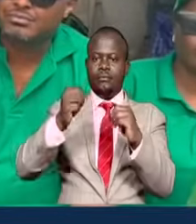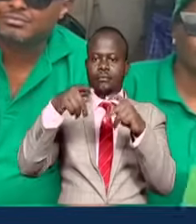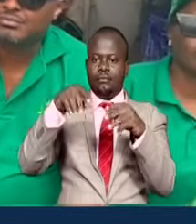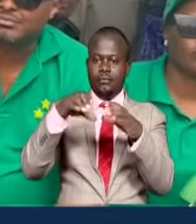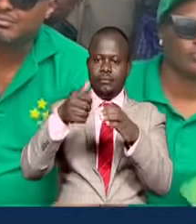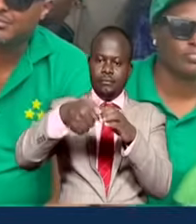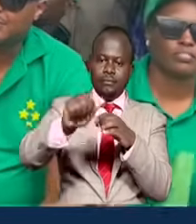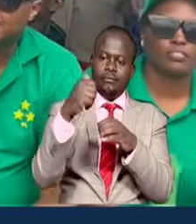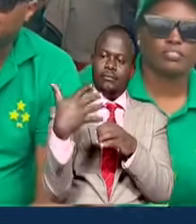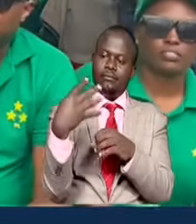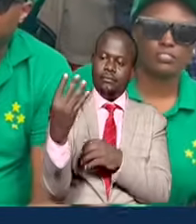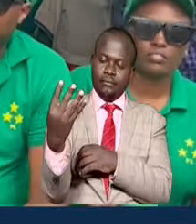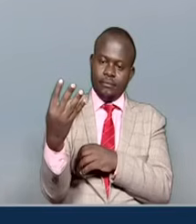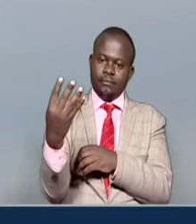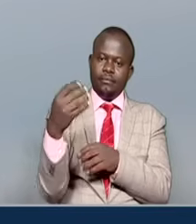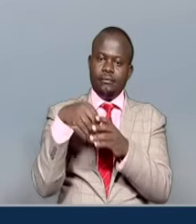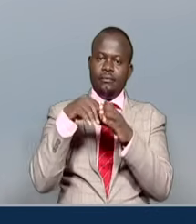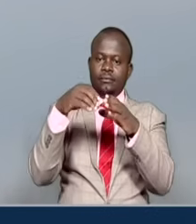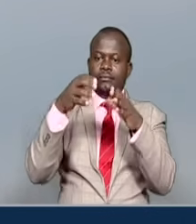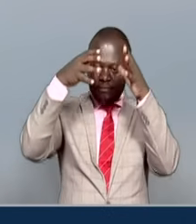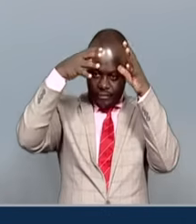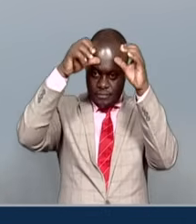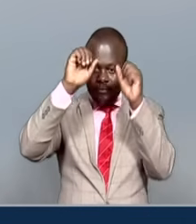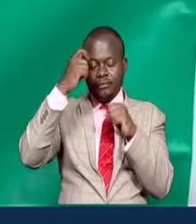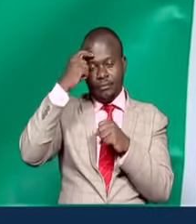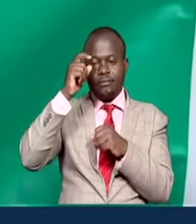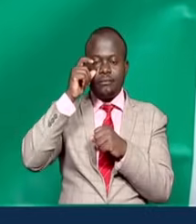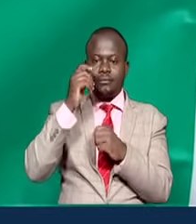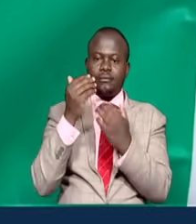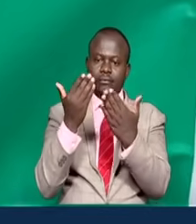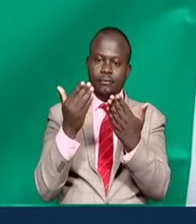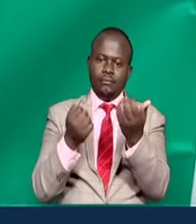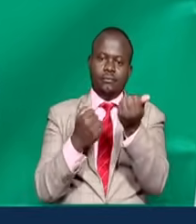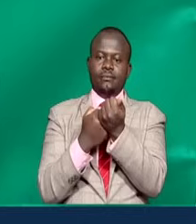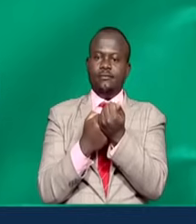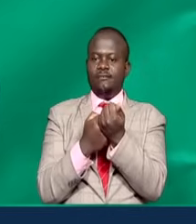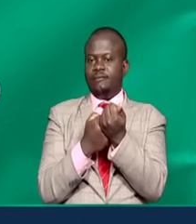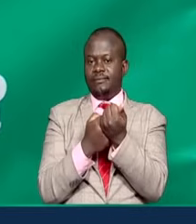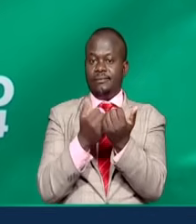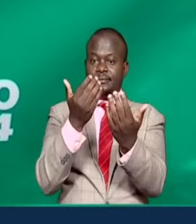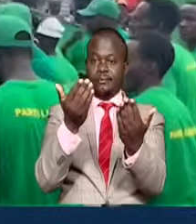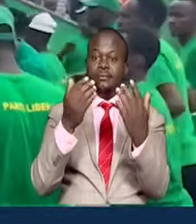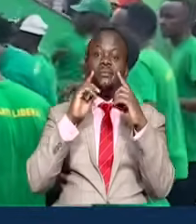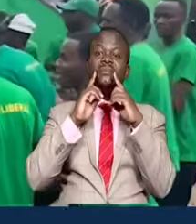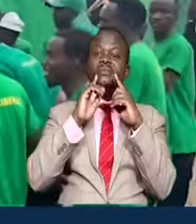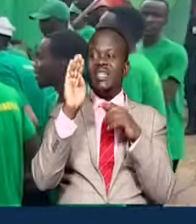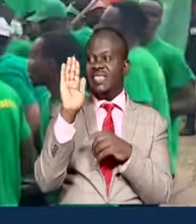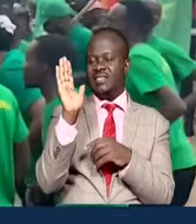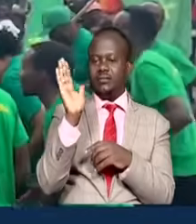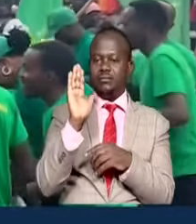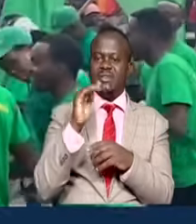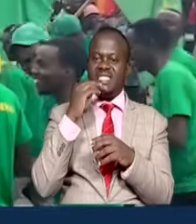baryo 54 n'umukandida perezida wa FPR Inkotanyi Paul Kagame rishyigikiye. Ibara ry'icyatsi kibisi n'inyenyeri